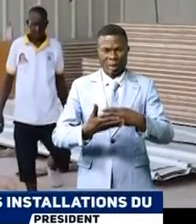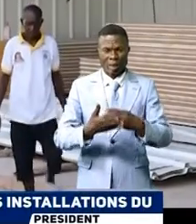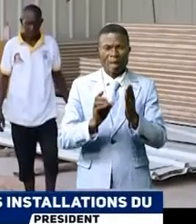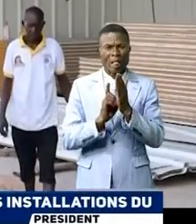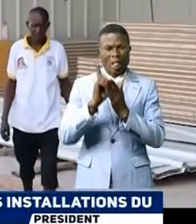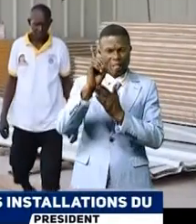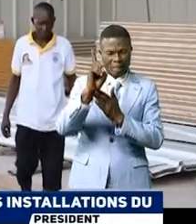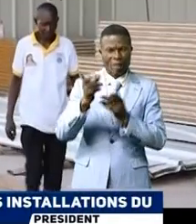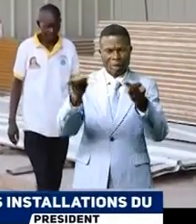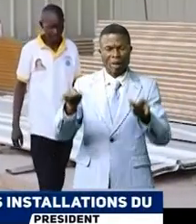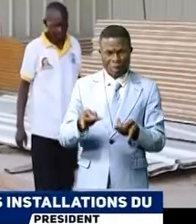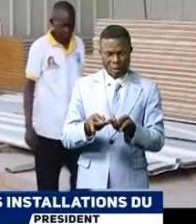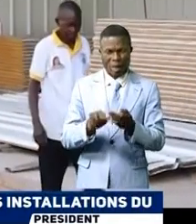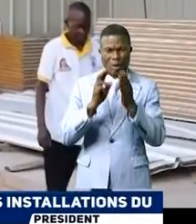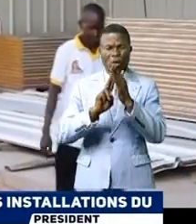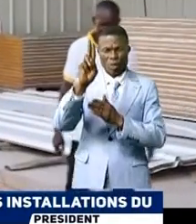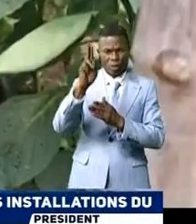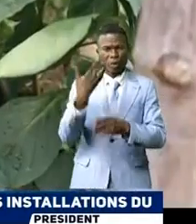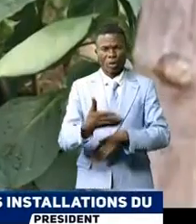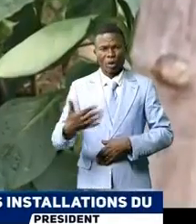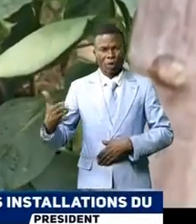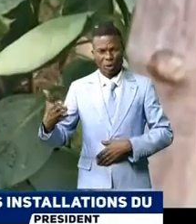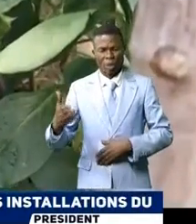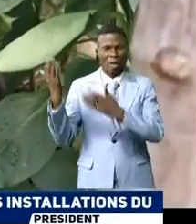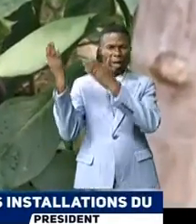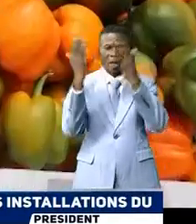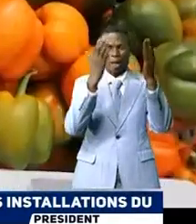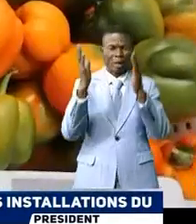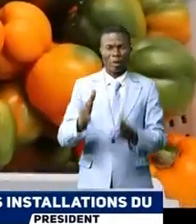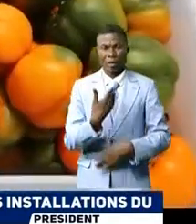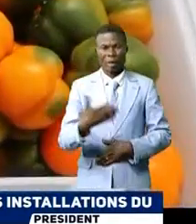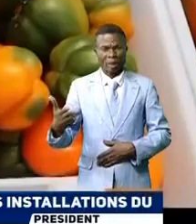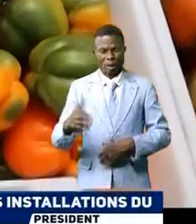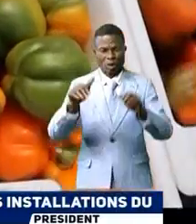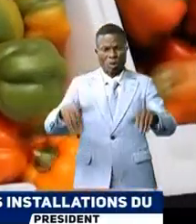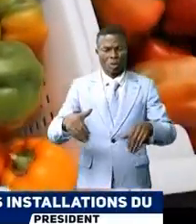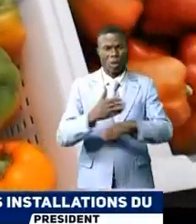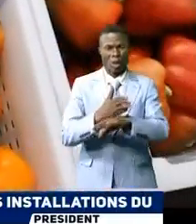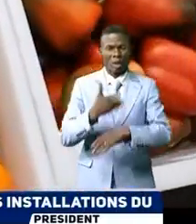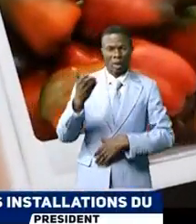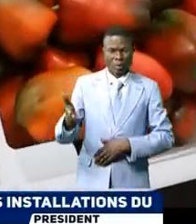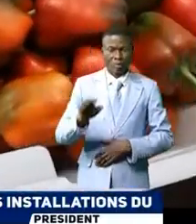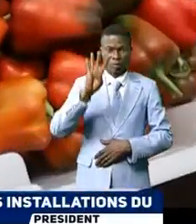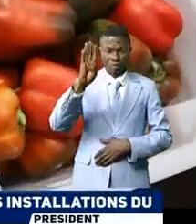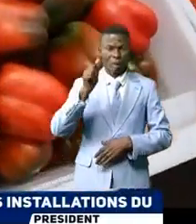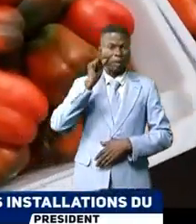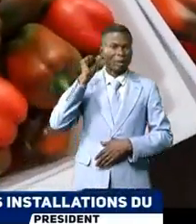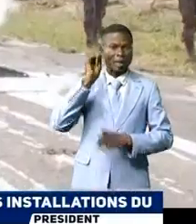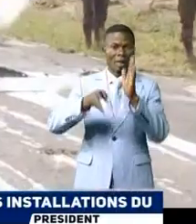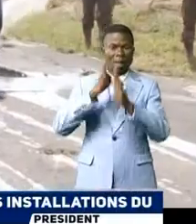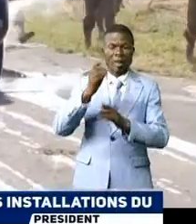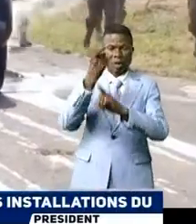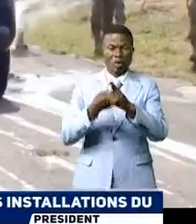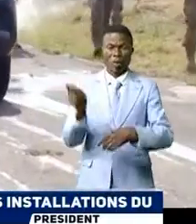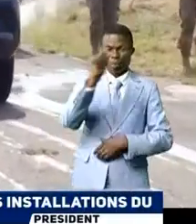de Daïpen une unité de production et de commercialisation des produits agroalimentaires. Ce jeudi 14 avril,